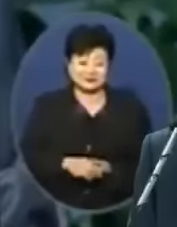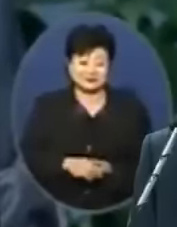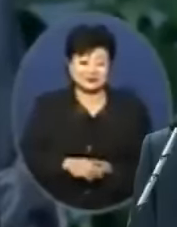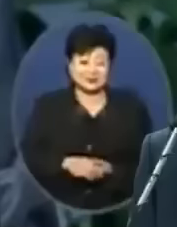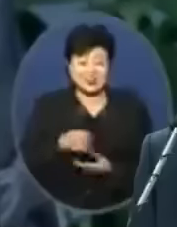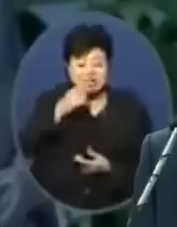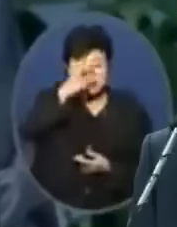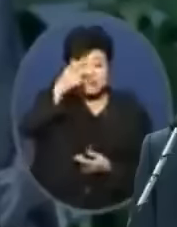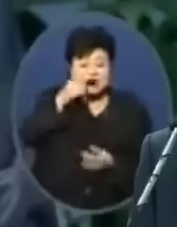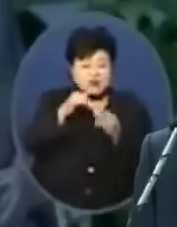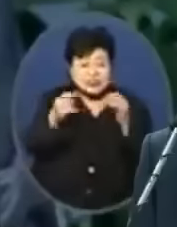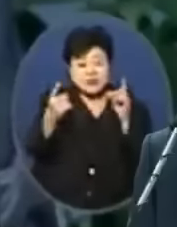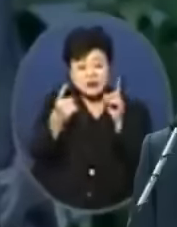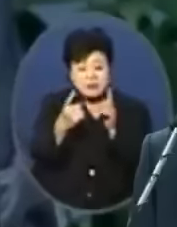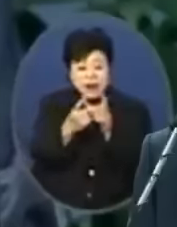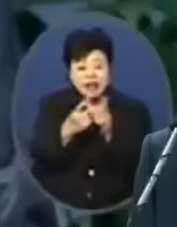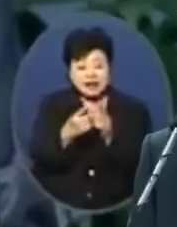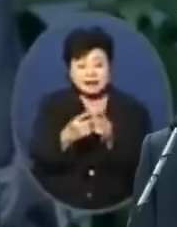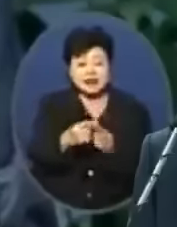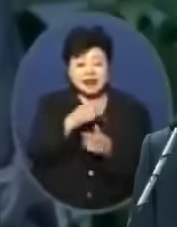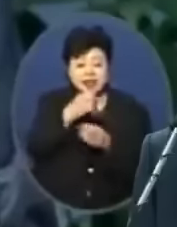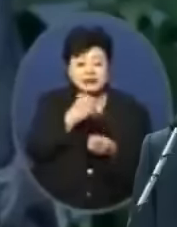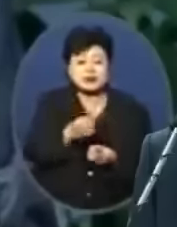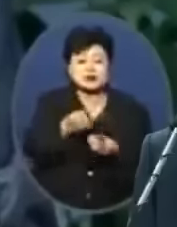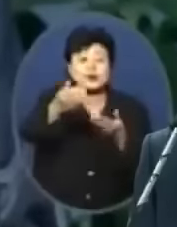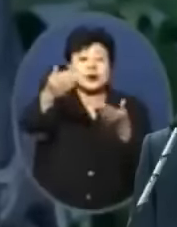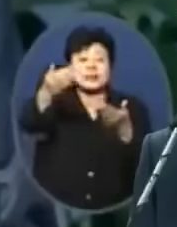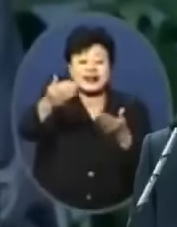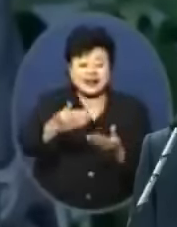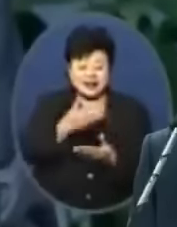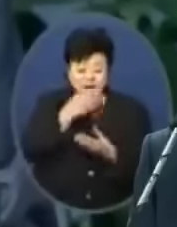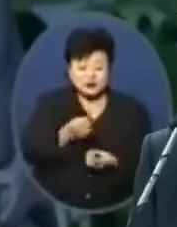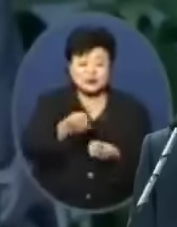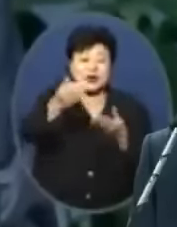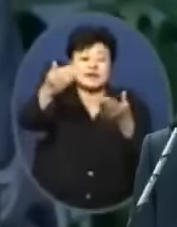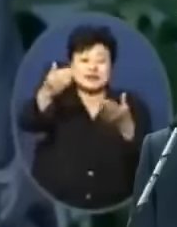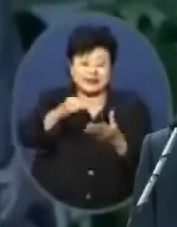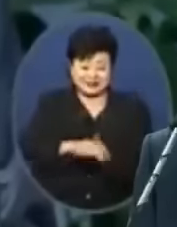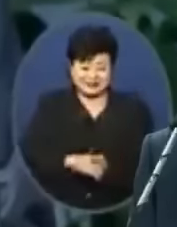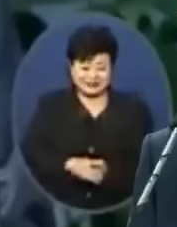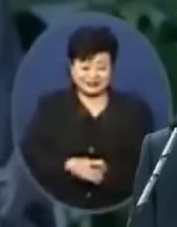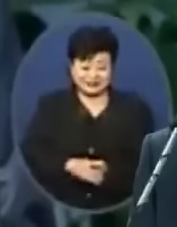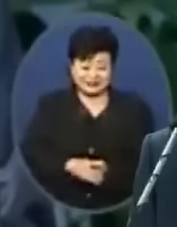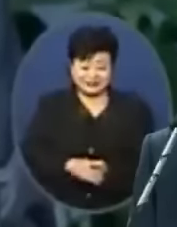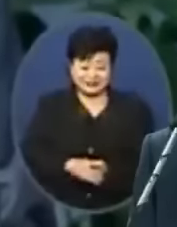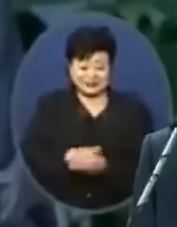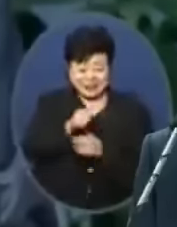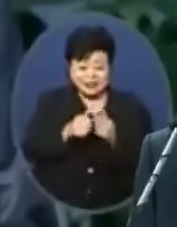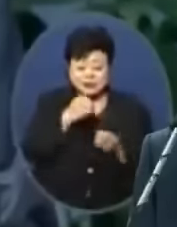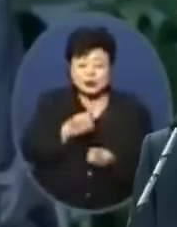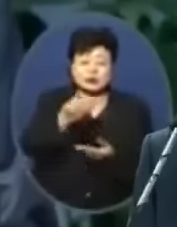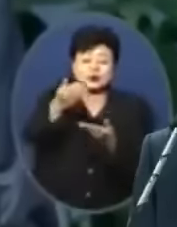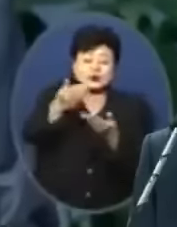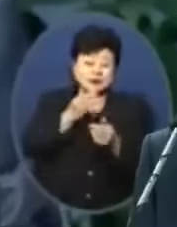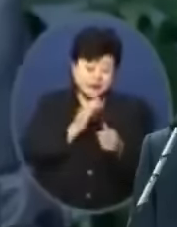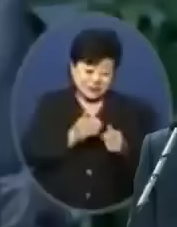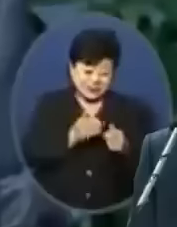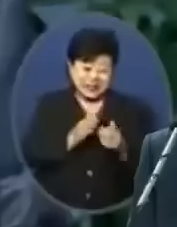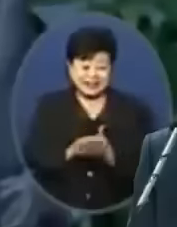서양 사람들은 서로 만나면 God bless you, 만나도 God bless you, 떠날 때도 God bless you, 하나님 복 주시기